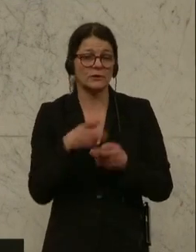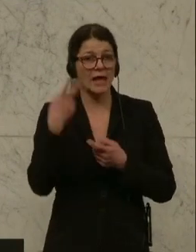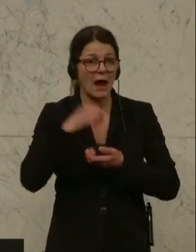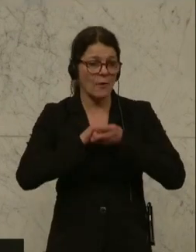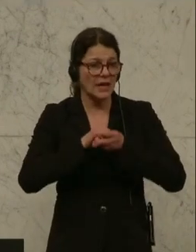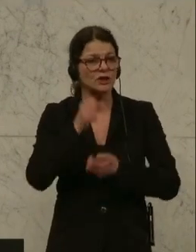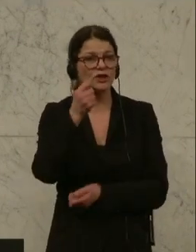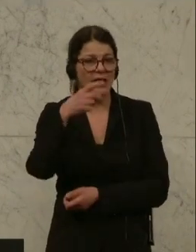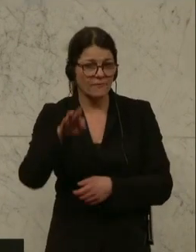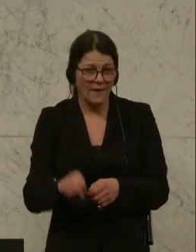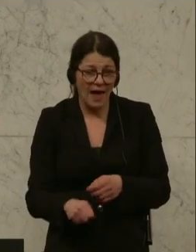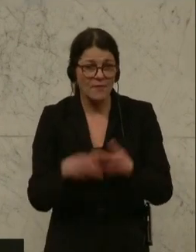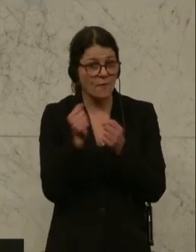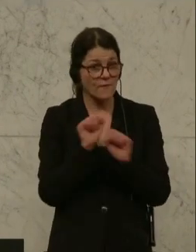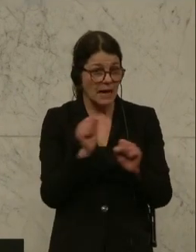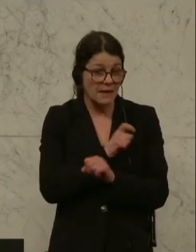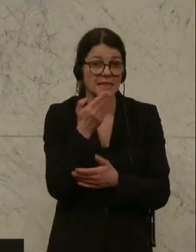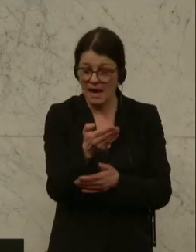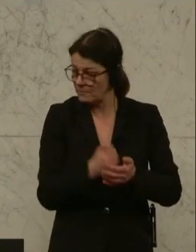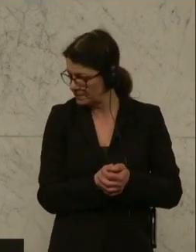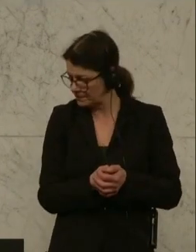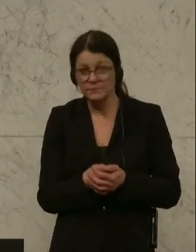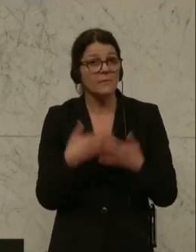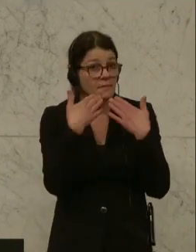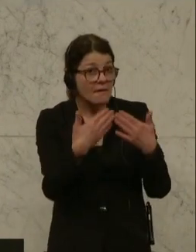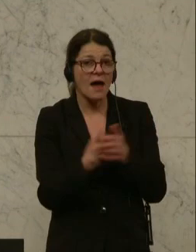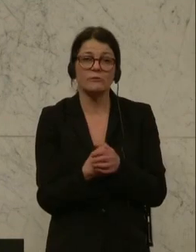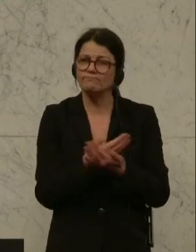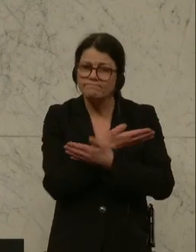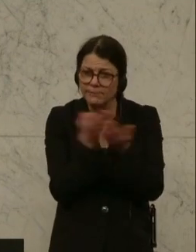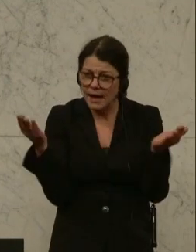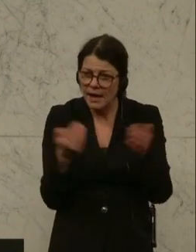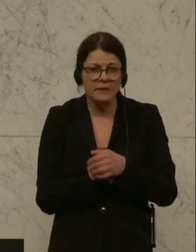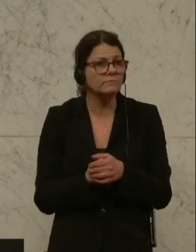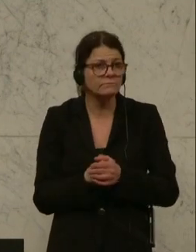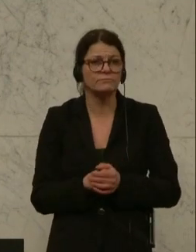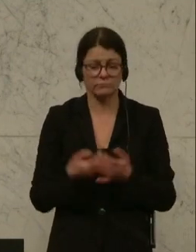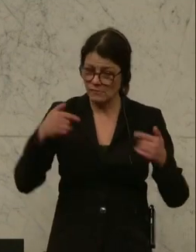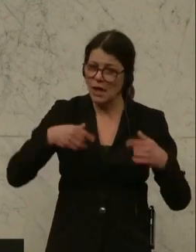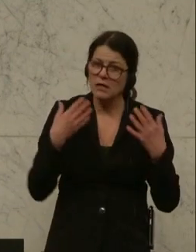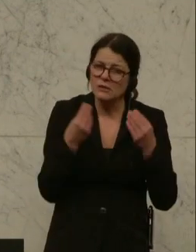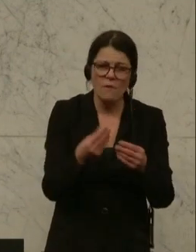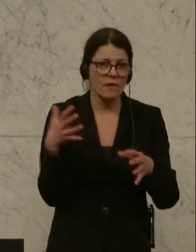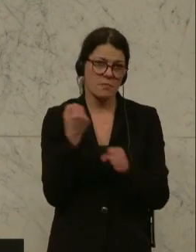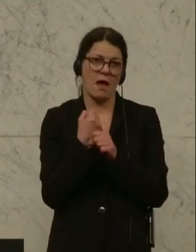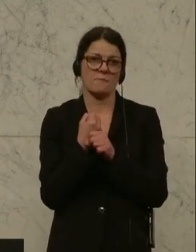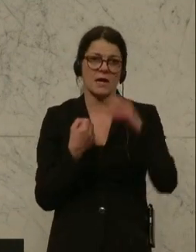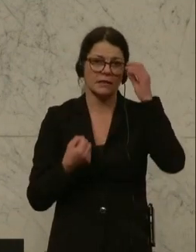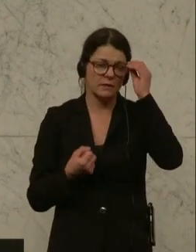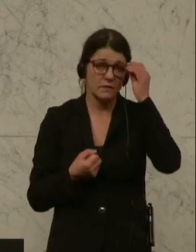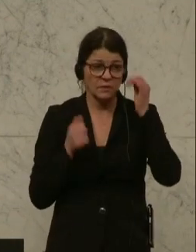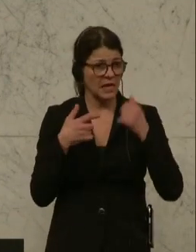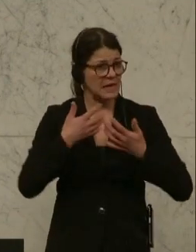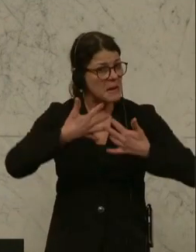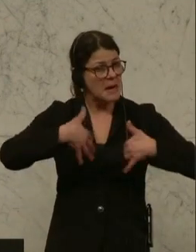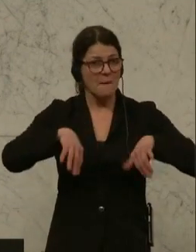Herrn Kollegen Stefan von der Freiheitlichen Partei danke dass Sie alle hier so viel mitgearbeitet haben und dass wir